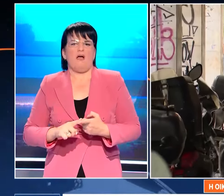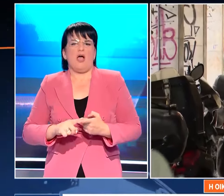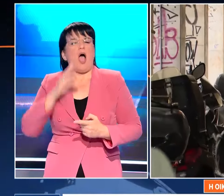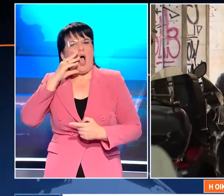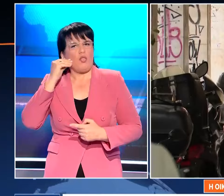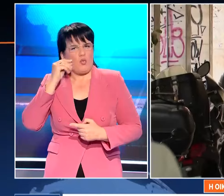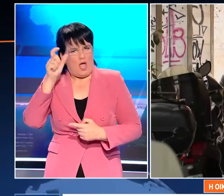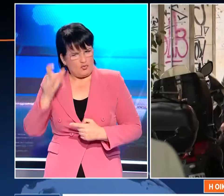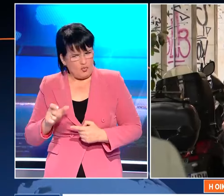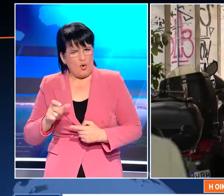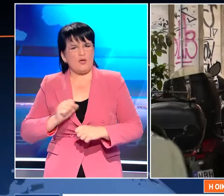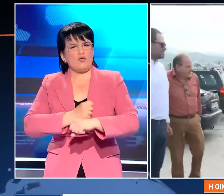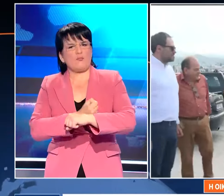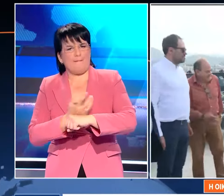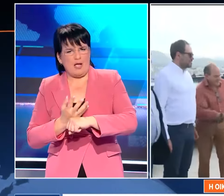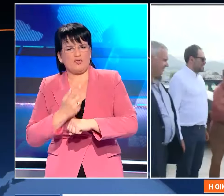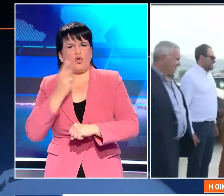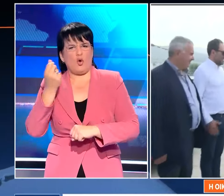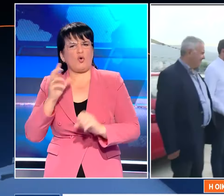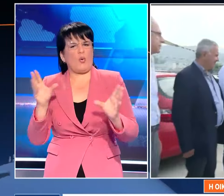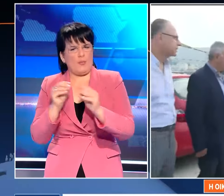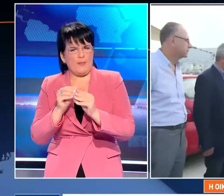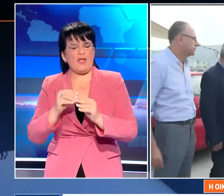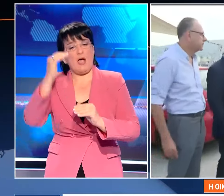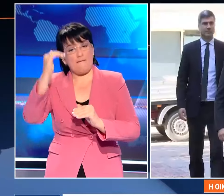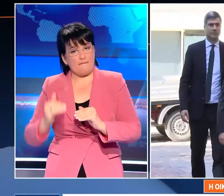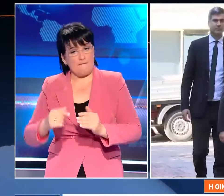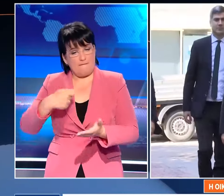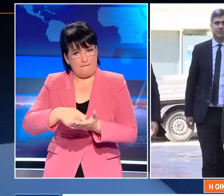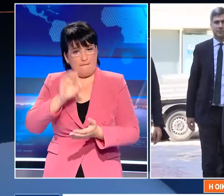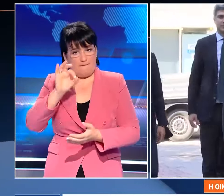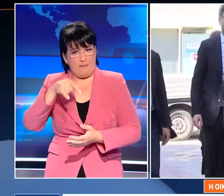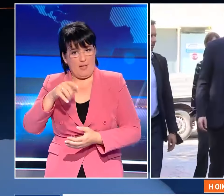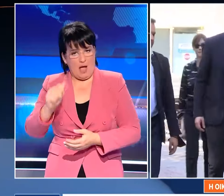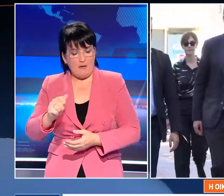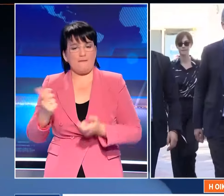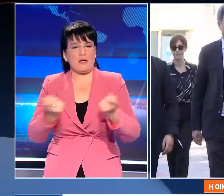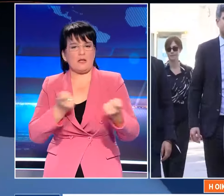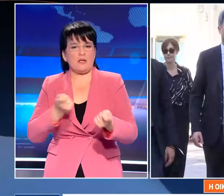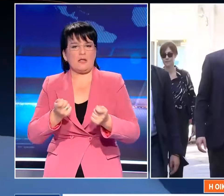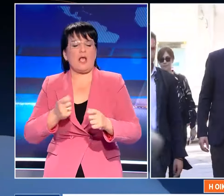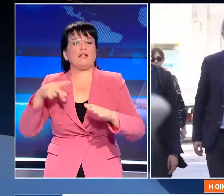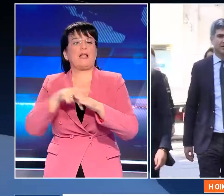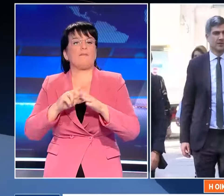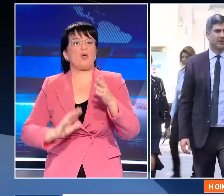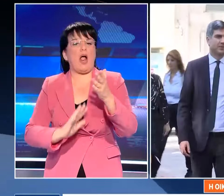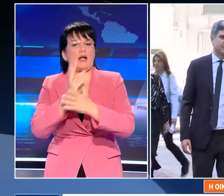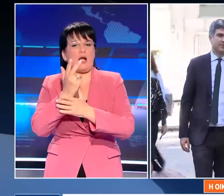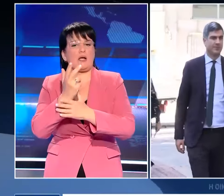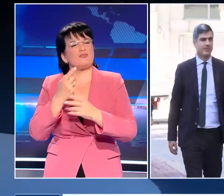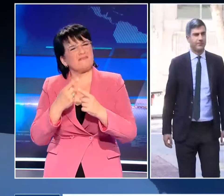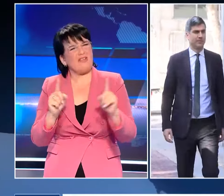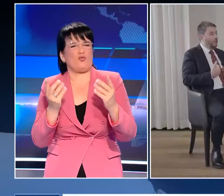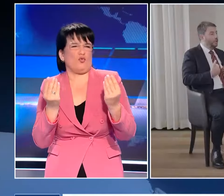Νίκος Ανδρουλάκης, με το ΠΑΣΟΚ να προτείνει μειώσεις στον ΦΠΑ στα βασικά είδη και διαφορετική διαχείριση του Ταμείου Ανάκαμψης. Ενοχλεί πάρα πολύ